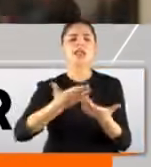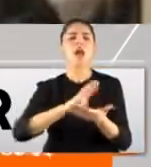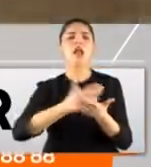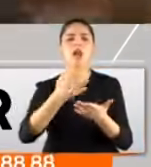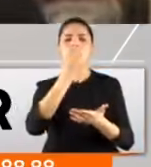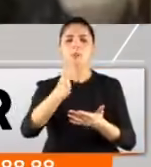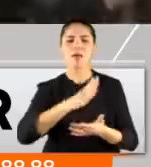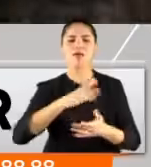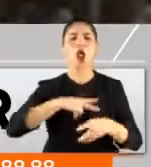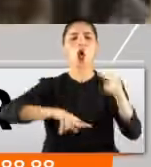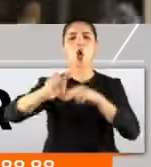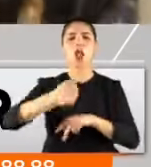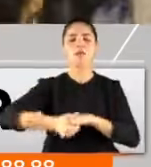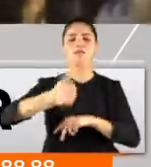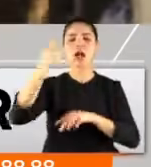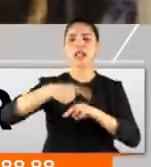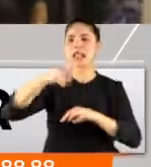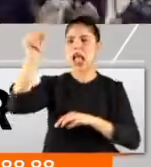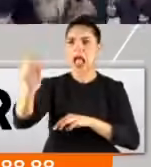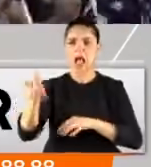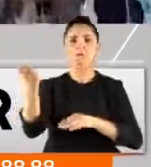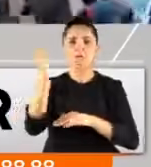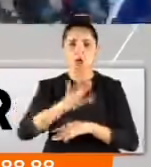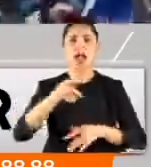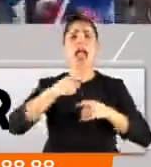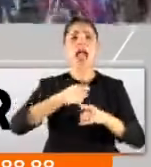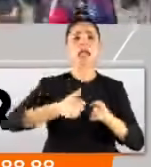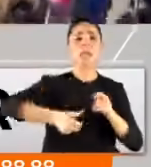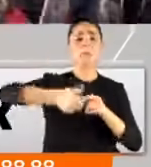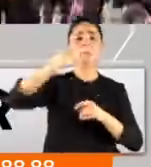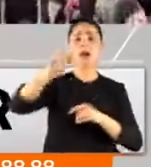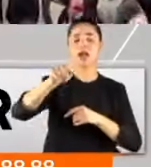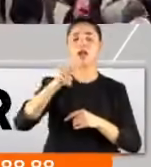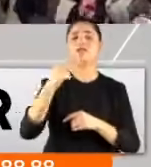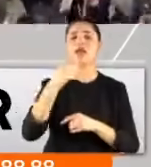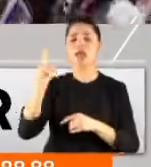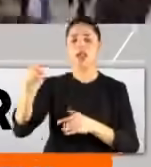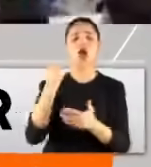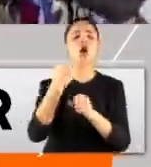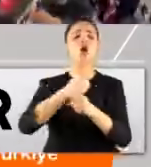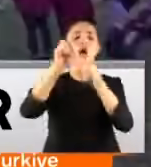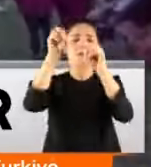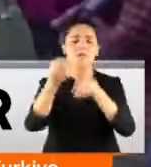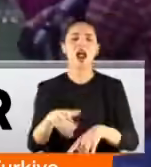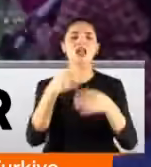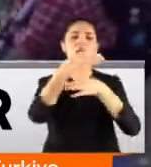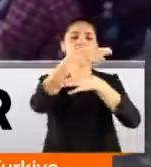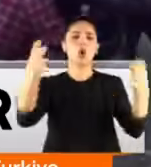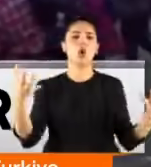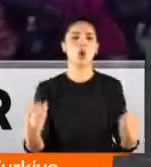geliyor. Ulaştırma Bakanı Elaine Chao'nun ardından Eğitim Bakanı Betsy DeVos da görevi bıraktığını ilan etti.